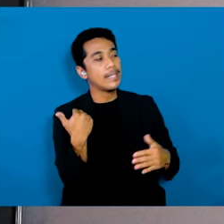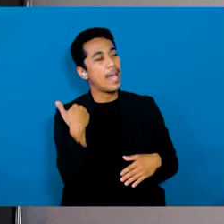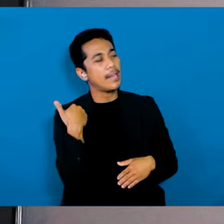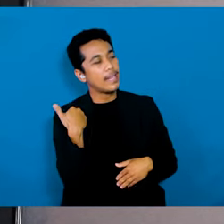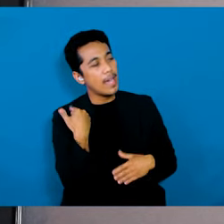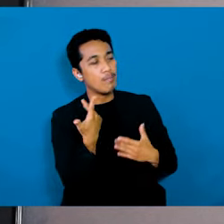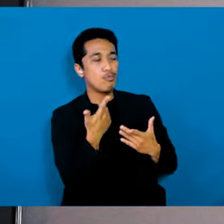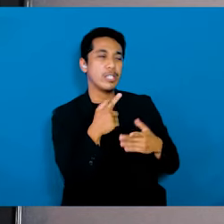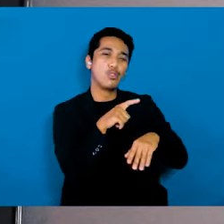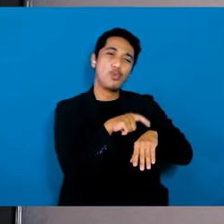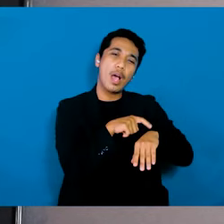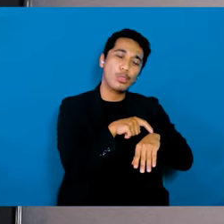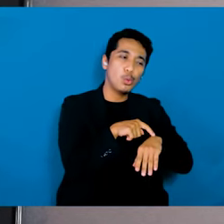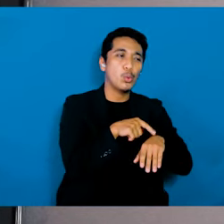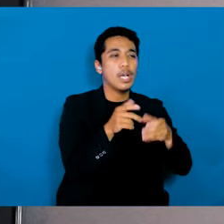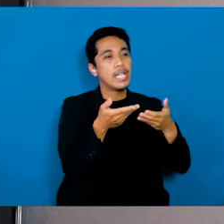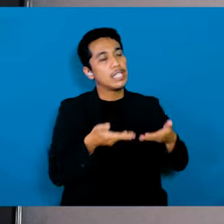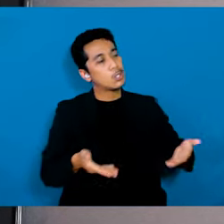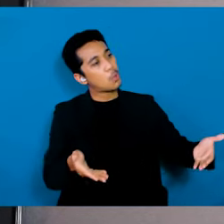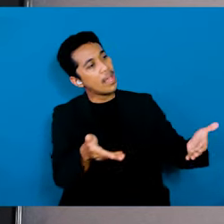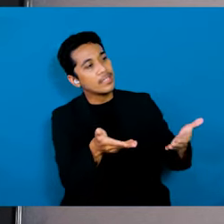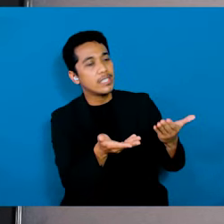Bu momen atau